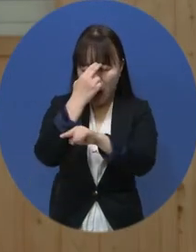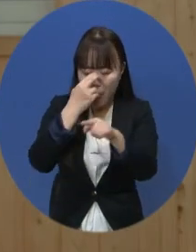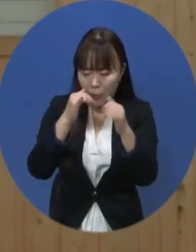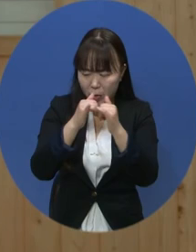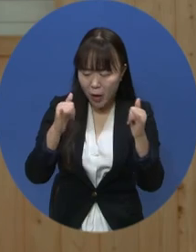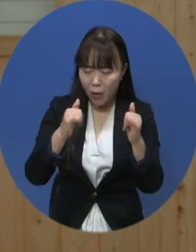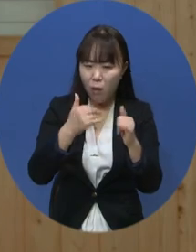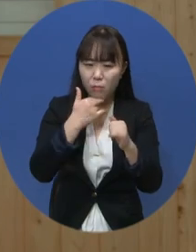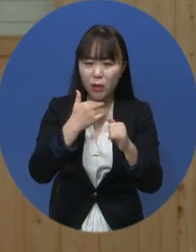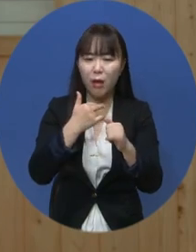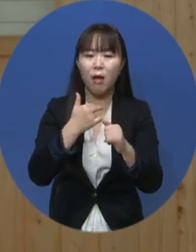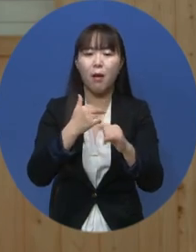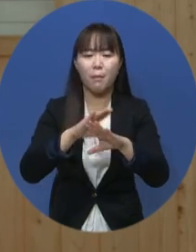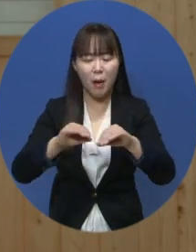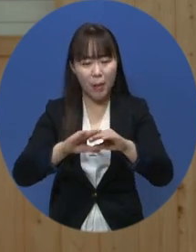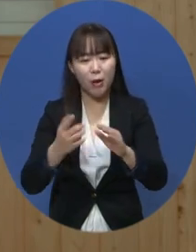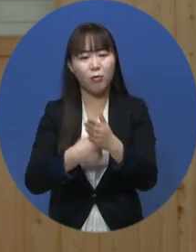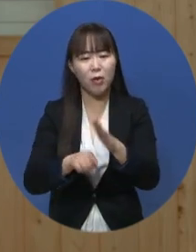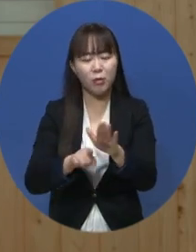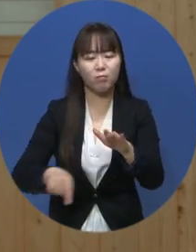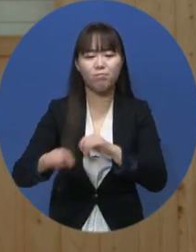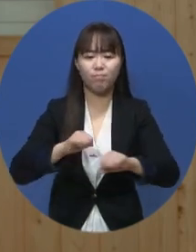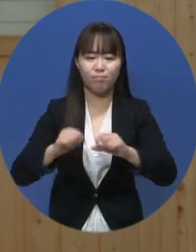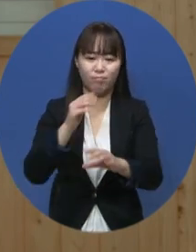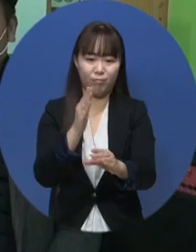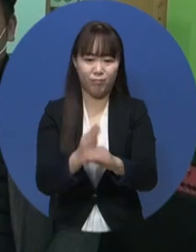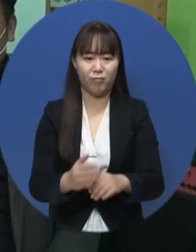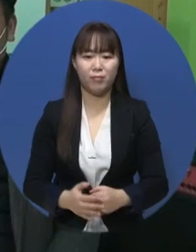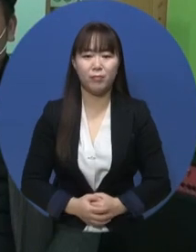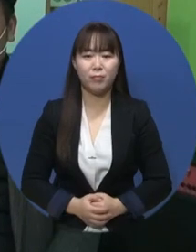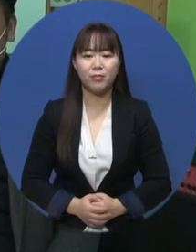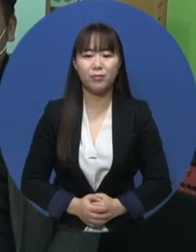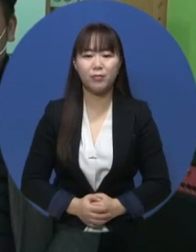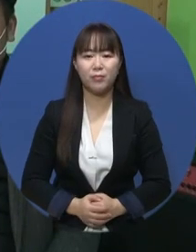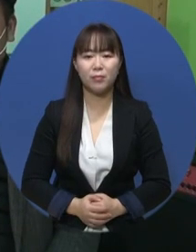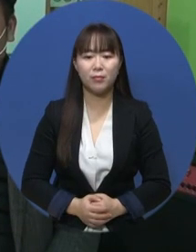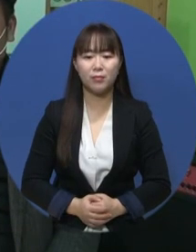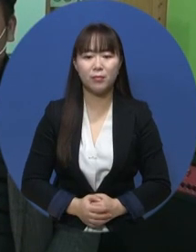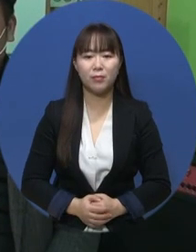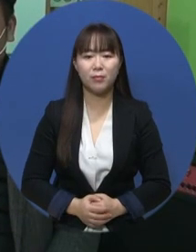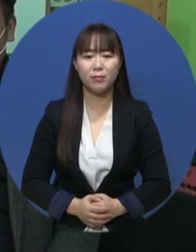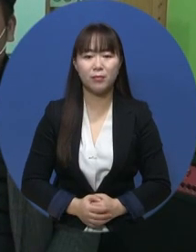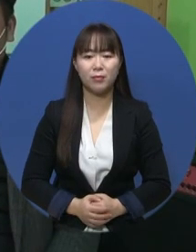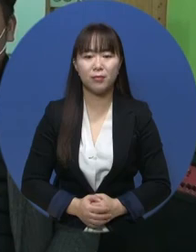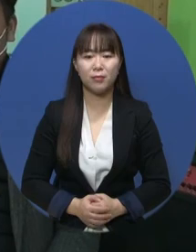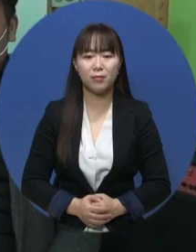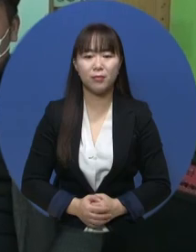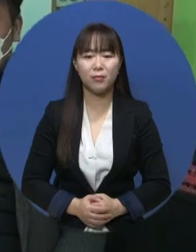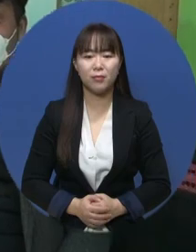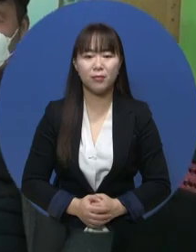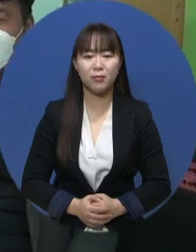해소에 앞장서가고 있습니다. 복지TV 경기방송 정은선입니다.